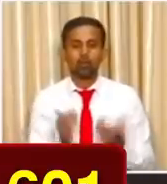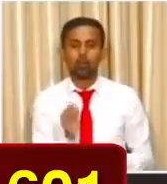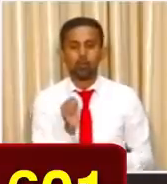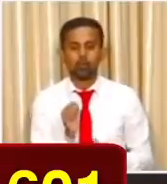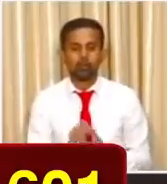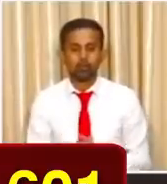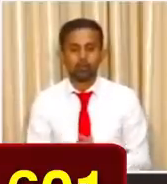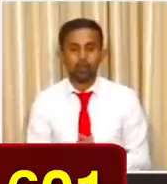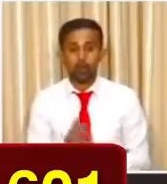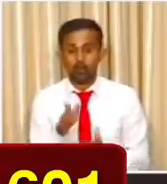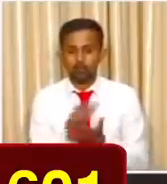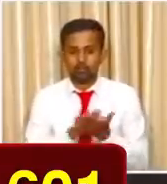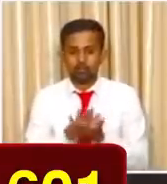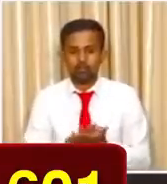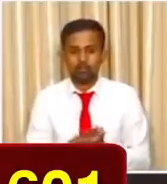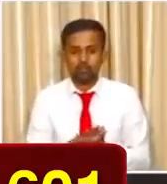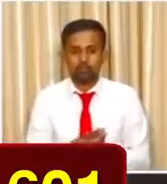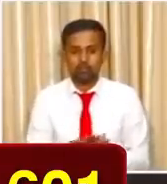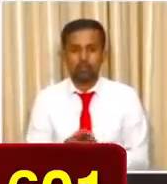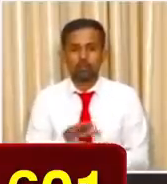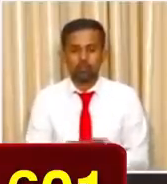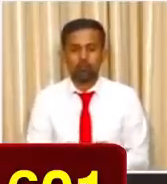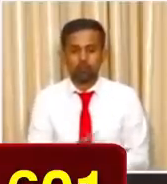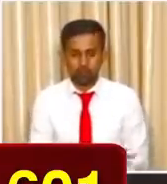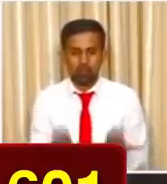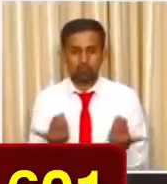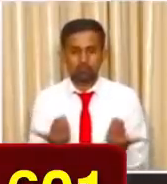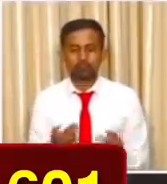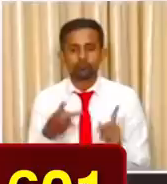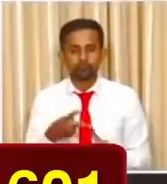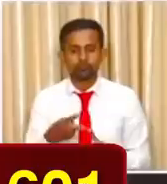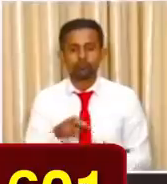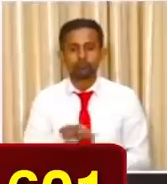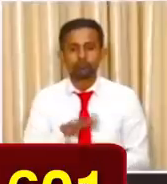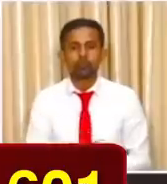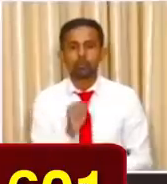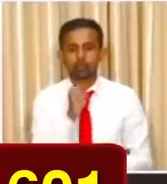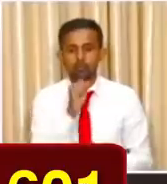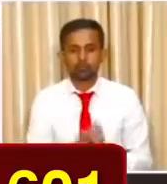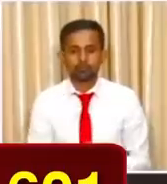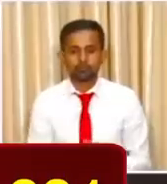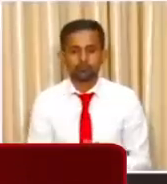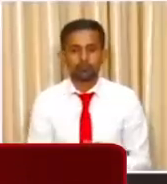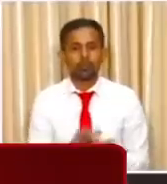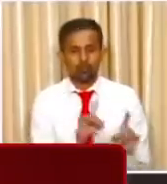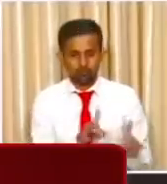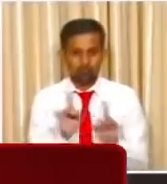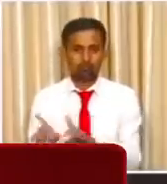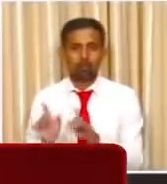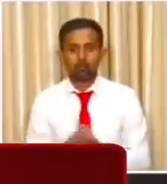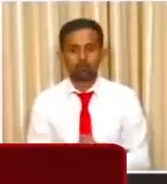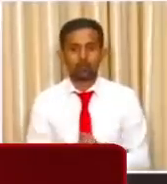පොවන්නේ? ඒ නිසා ඒවා නිශ්චිත ලෙස ගත යුතු කියලා මා හිතනවා ඒ තීන්දුව. දෙවෙනි තීන්දුව ඒ හා සමානයි.